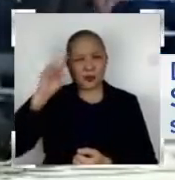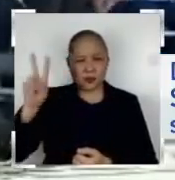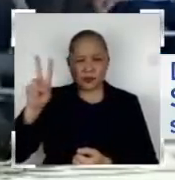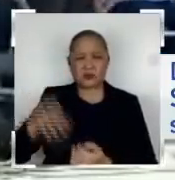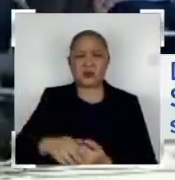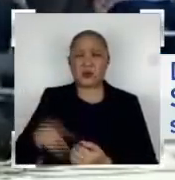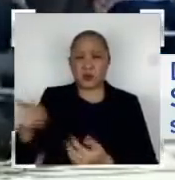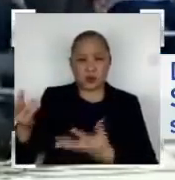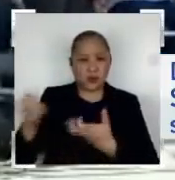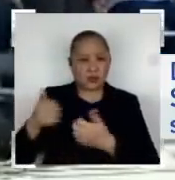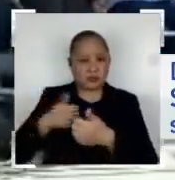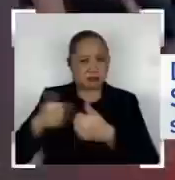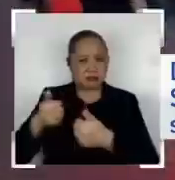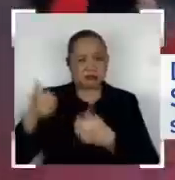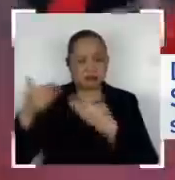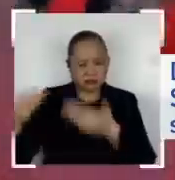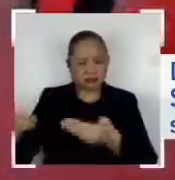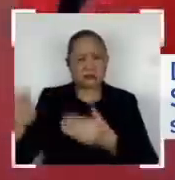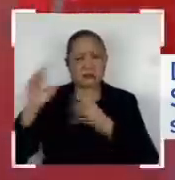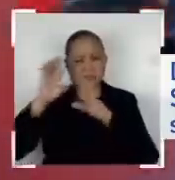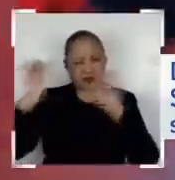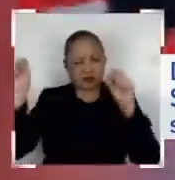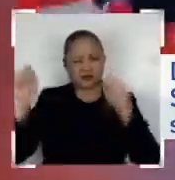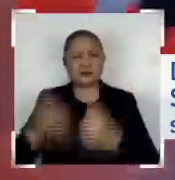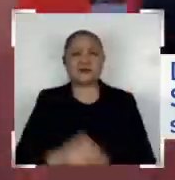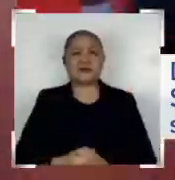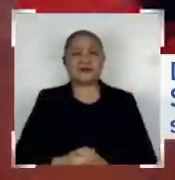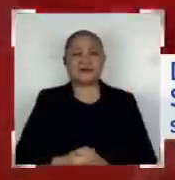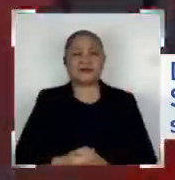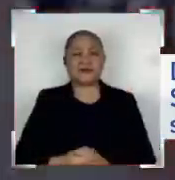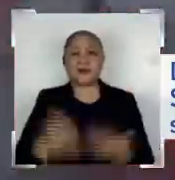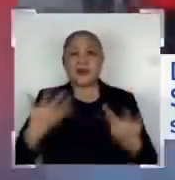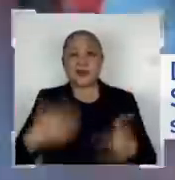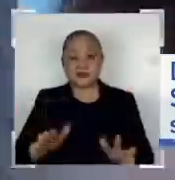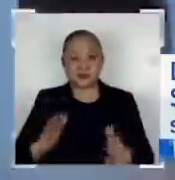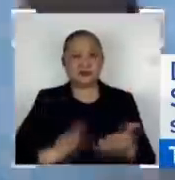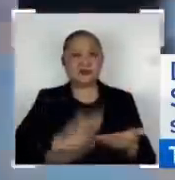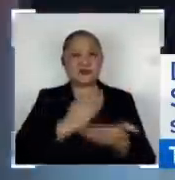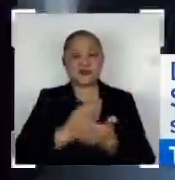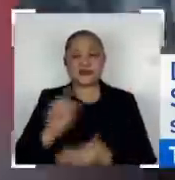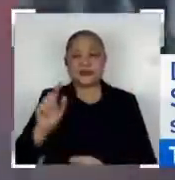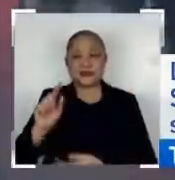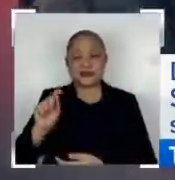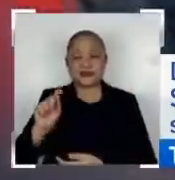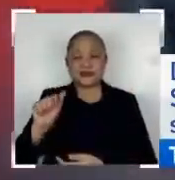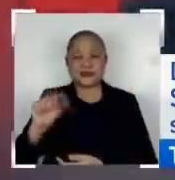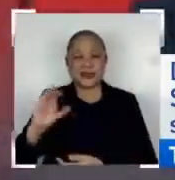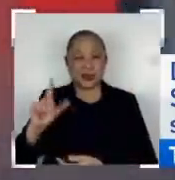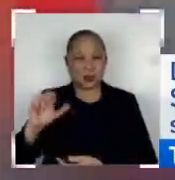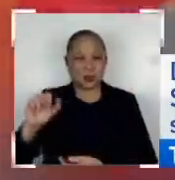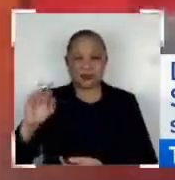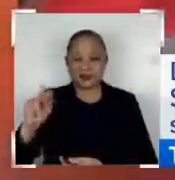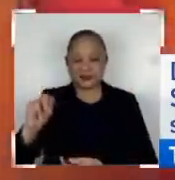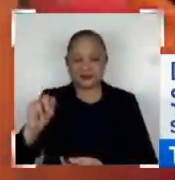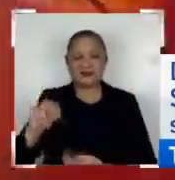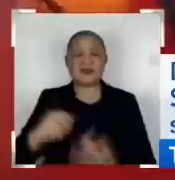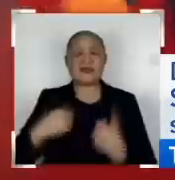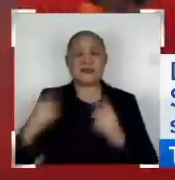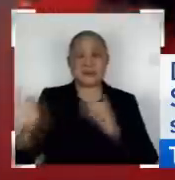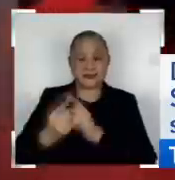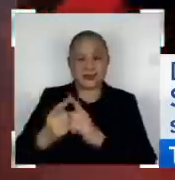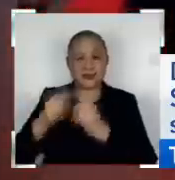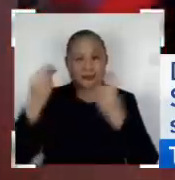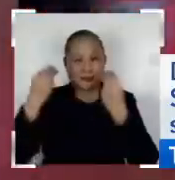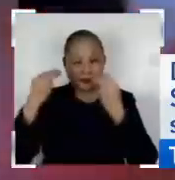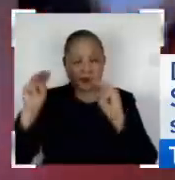tumakbo, takbo kang Pangulo. Pagkatapos, pumunta sila sa Tacloban City kung saan sinalubong sila ni na Tacloban City Mayor Alfred